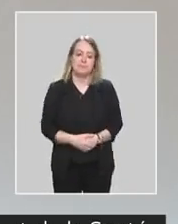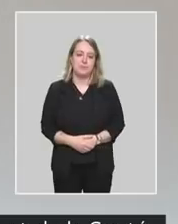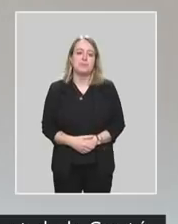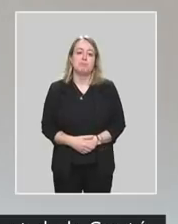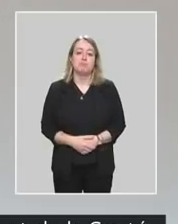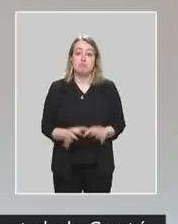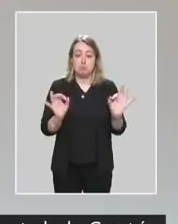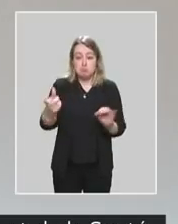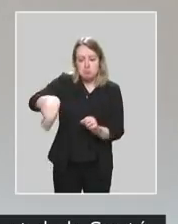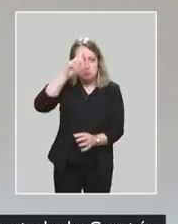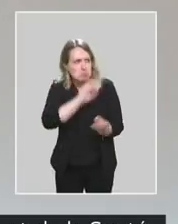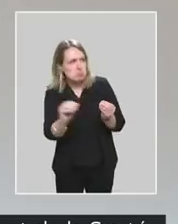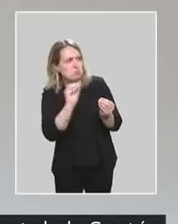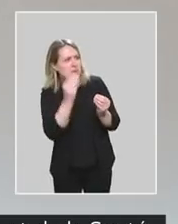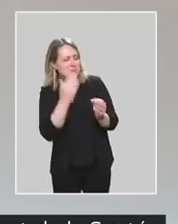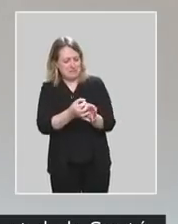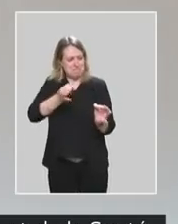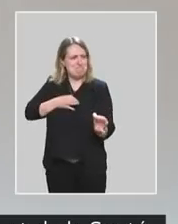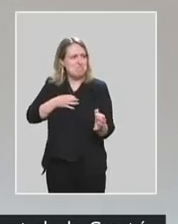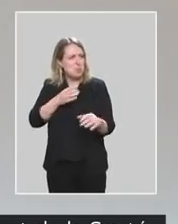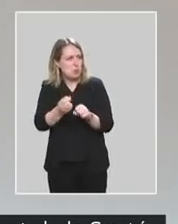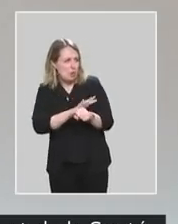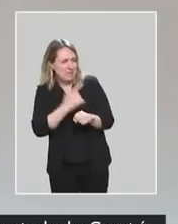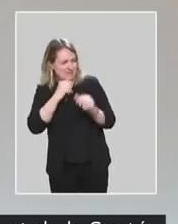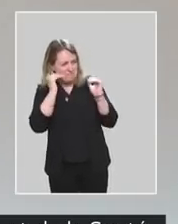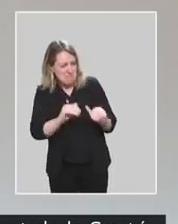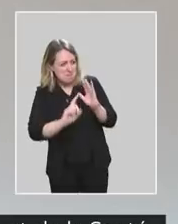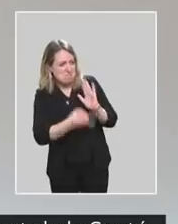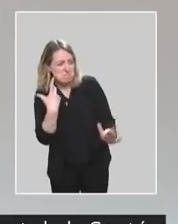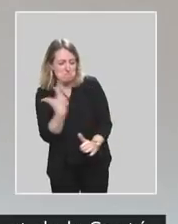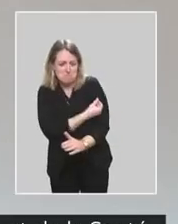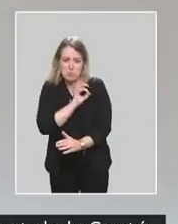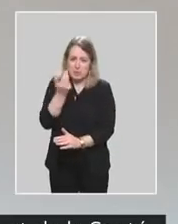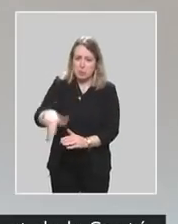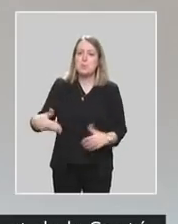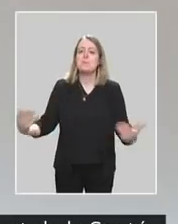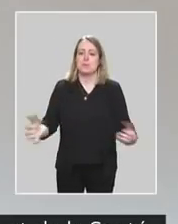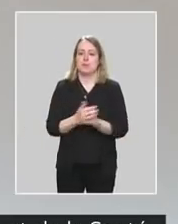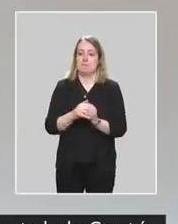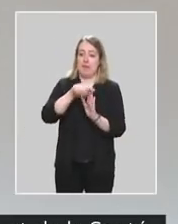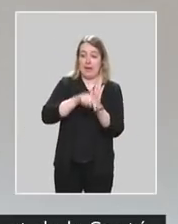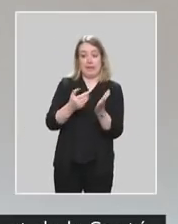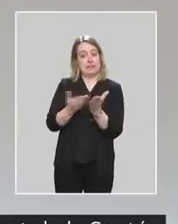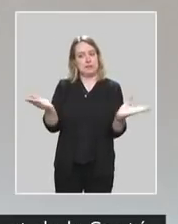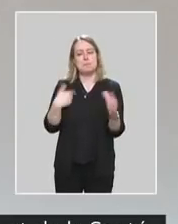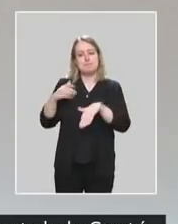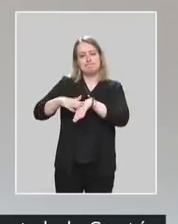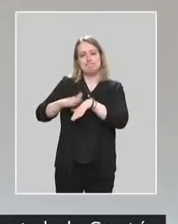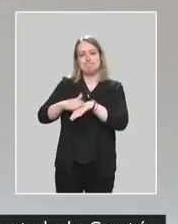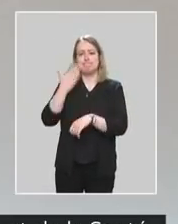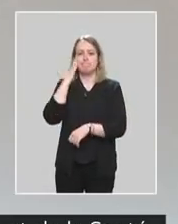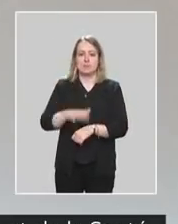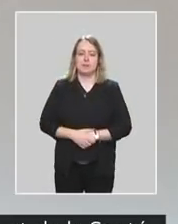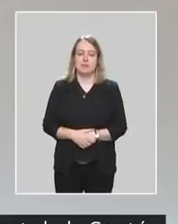vous s'interrogent, si j'ai été infecté par le Covid, est-ce que je dois quand même faire mon rappel? La règle est simple, et retenez-la bien, une